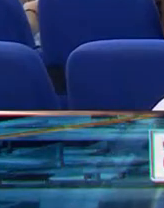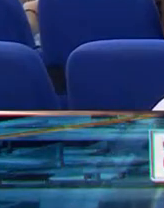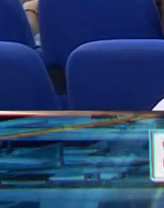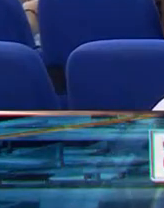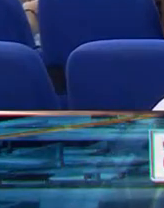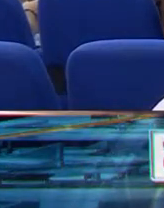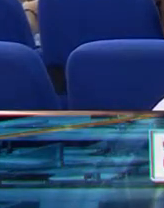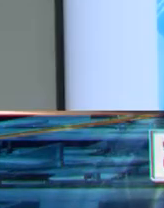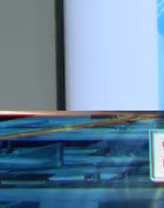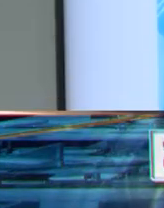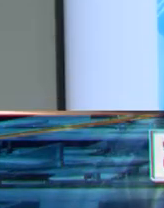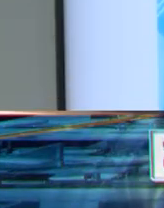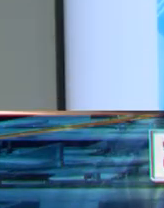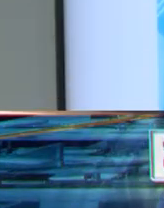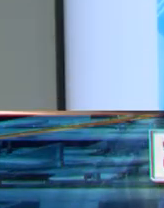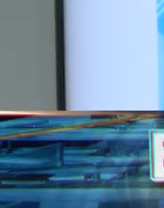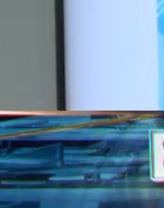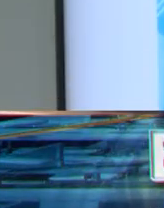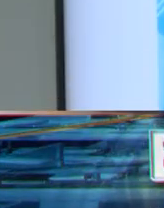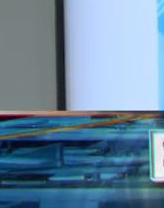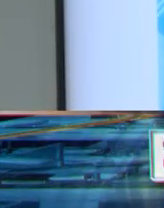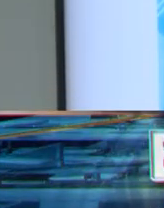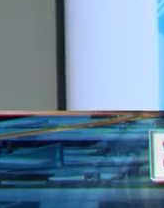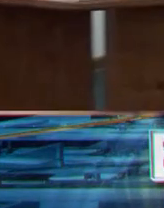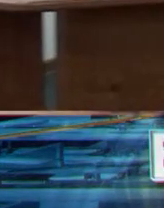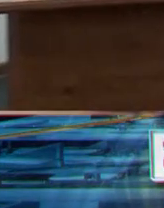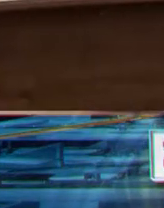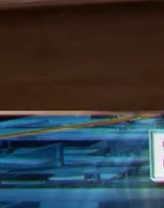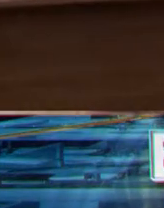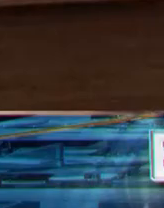Жомарт жүрек. Атаулы жүлде Талдықорғанда 8 азаматқа табысталды.